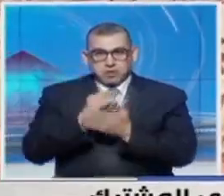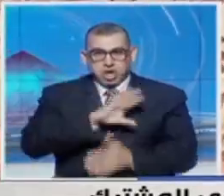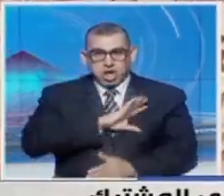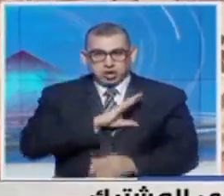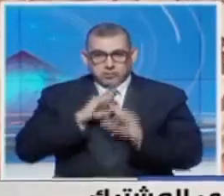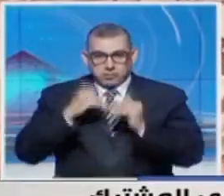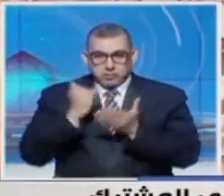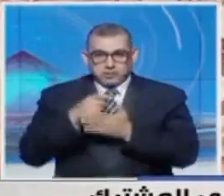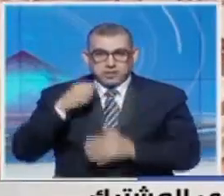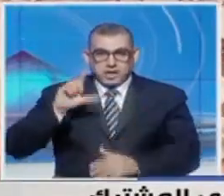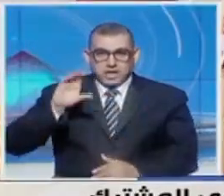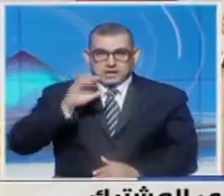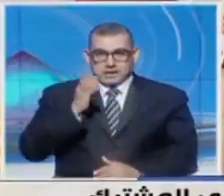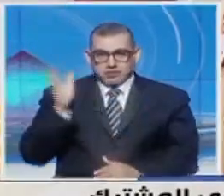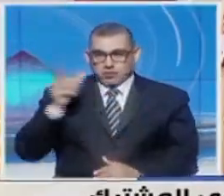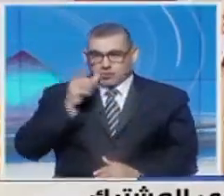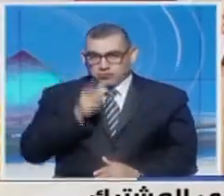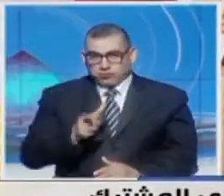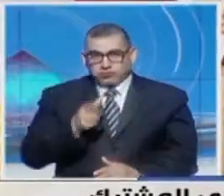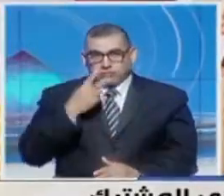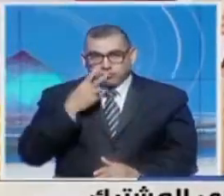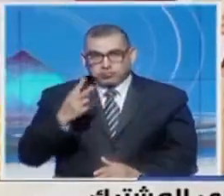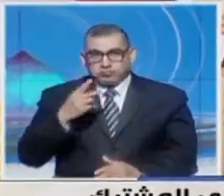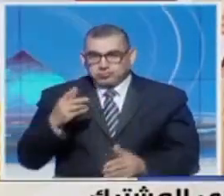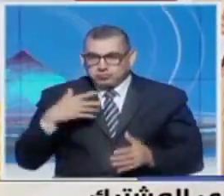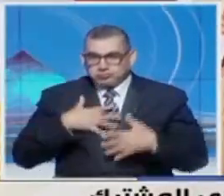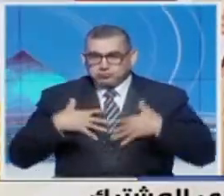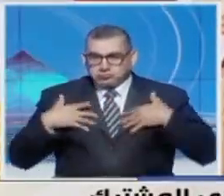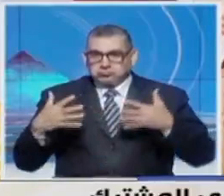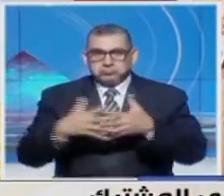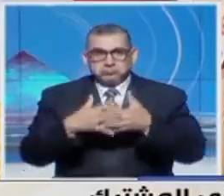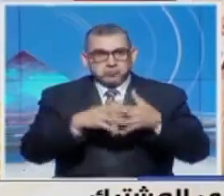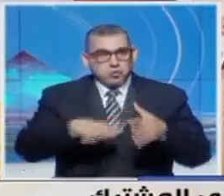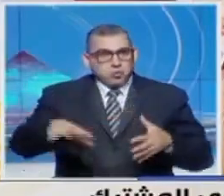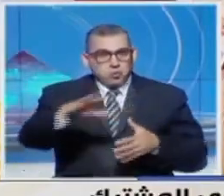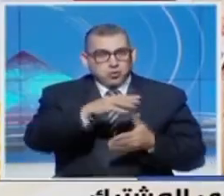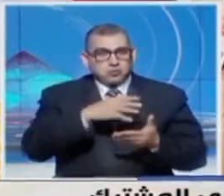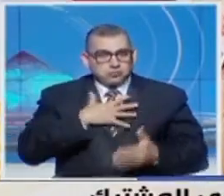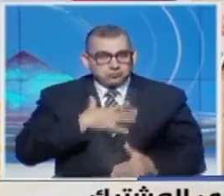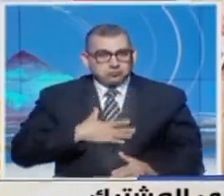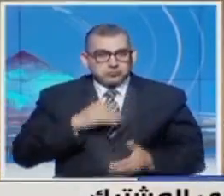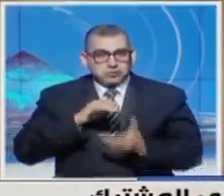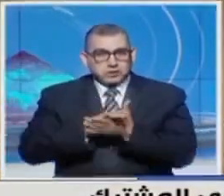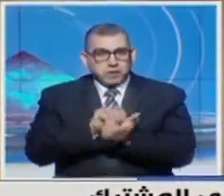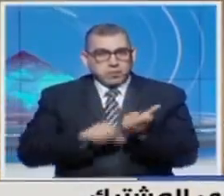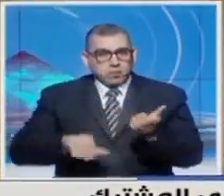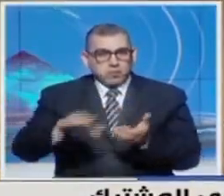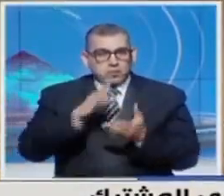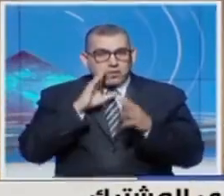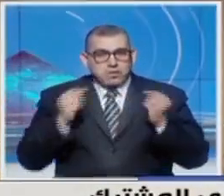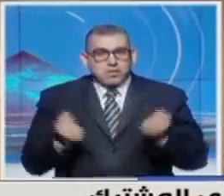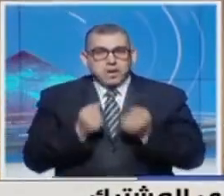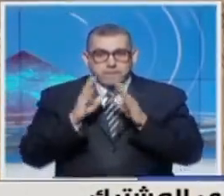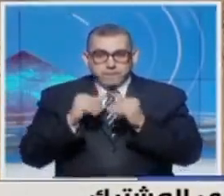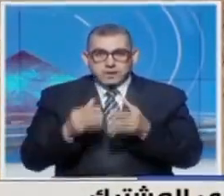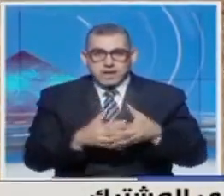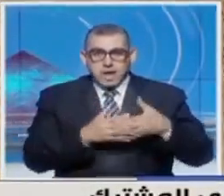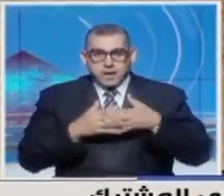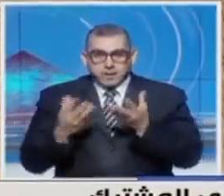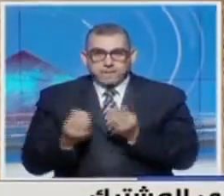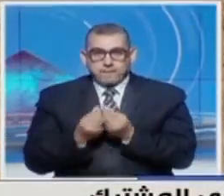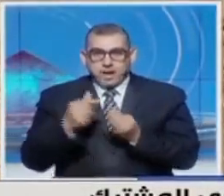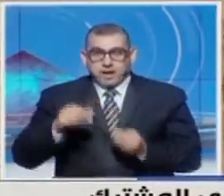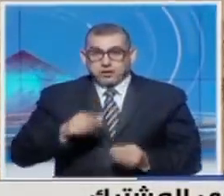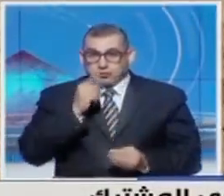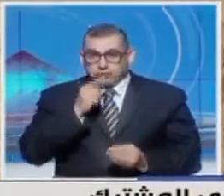الأعلى للقوات المسلحة، وترحيبه بمشاركة العديد من الدول الشقيقة والصديقة في التدريب المصري الأمريكي